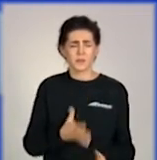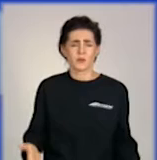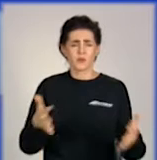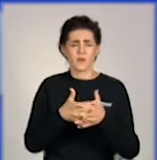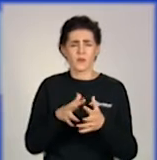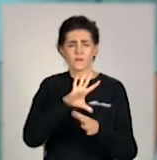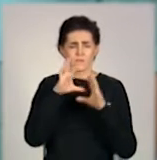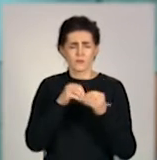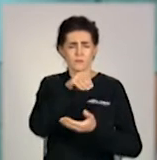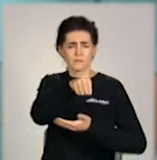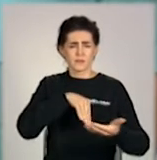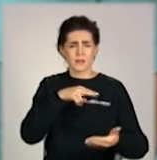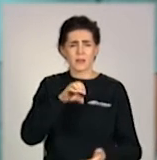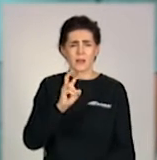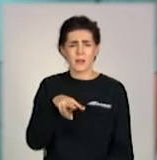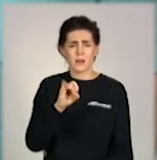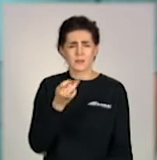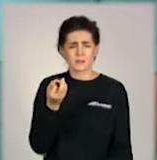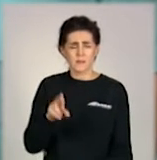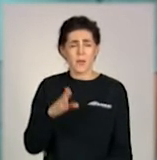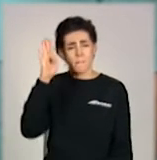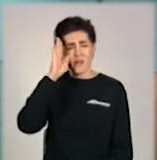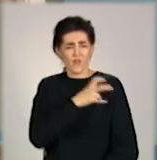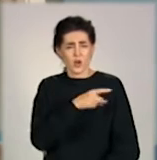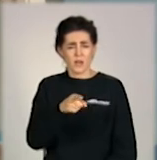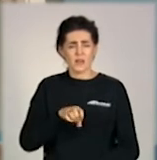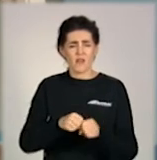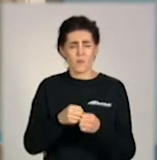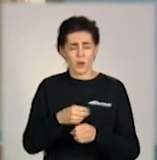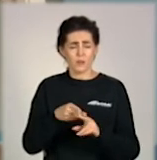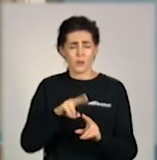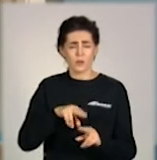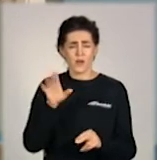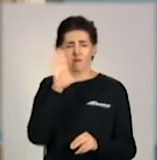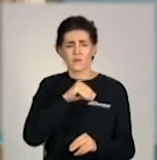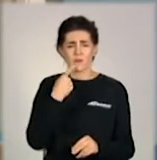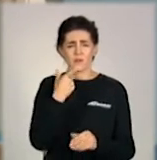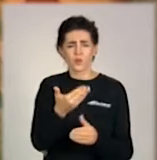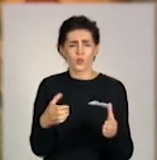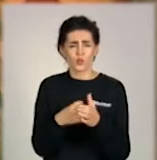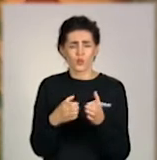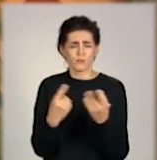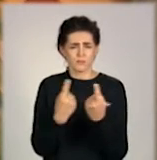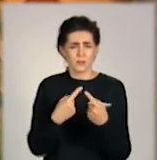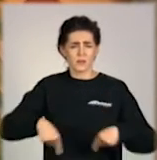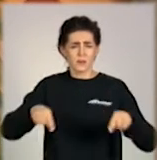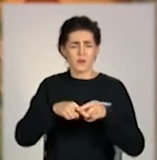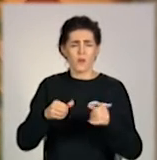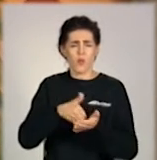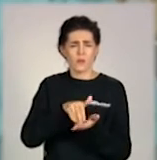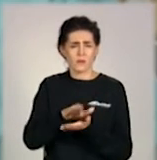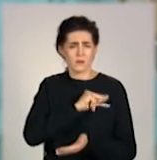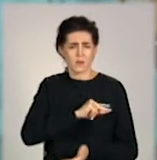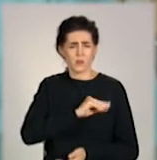недостатньо декларацій. Олексій Лижин – травматолог. Каже, через низьку оплату третина його одногрупників відмовилась працювати у